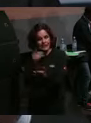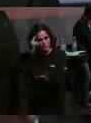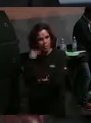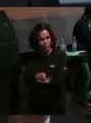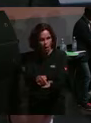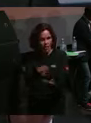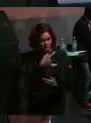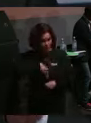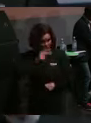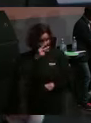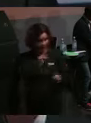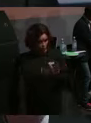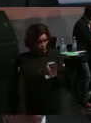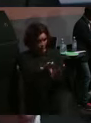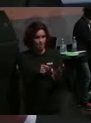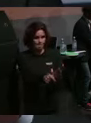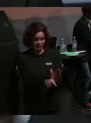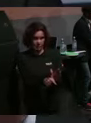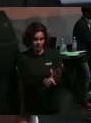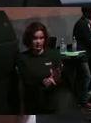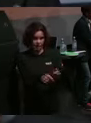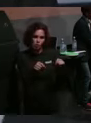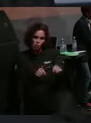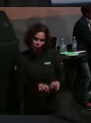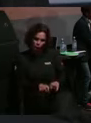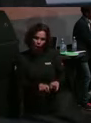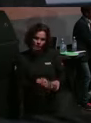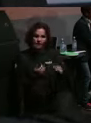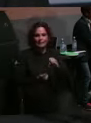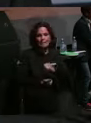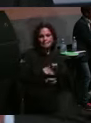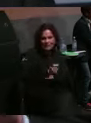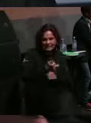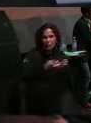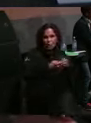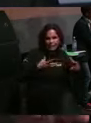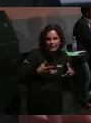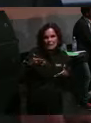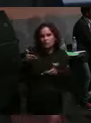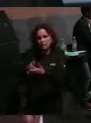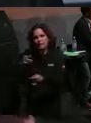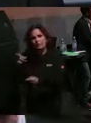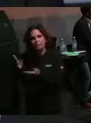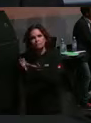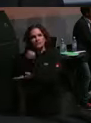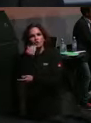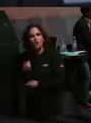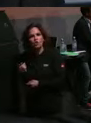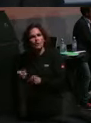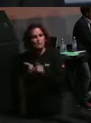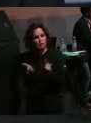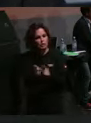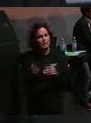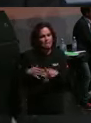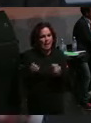som vi ser er jo at nå står det beste i veien for det gode, med at det er en iver etter å elektrifisere,